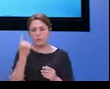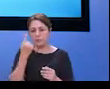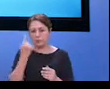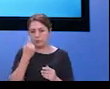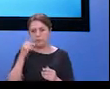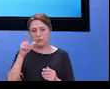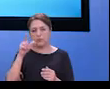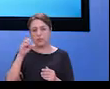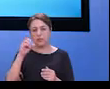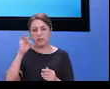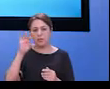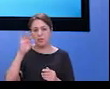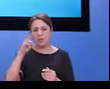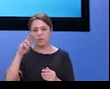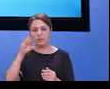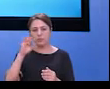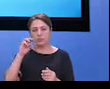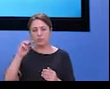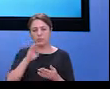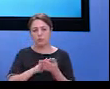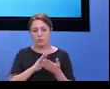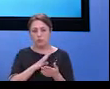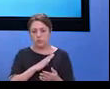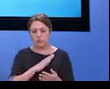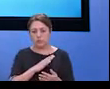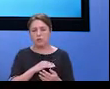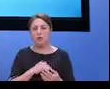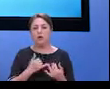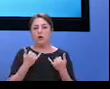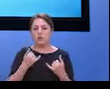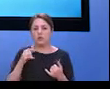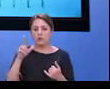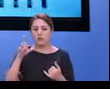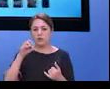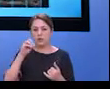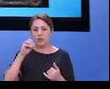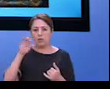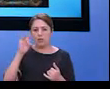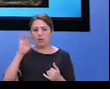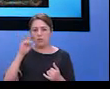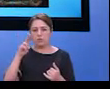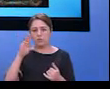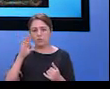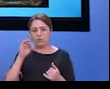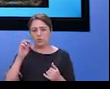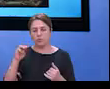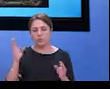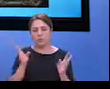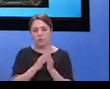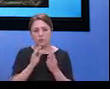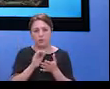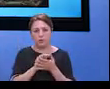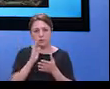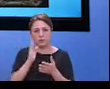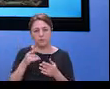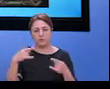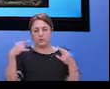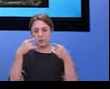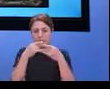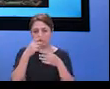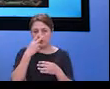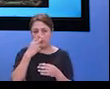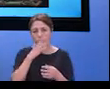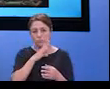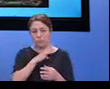Геродот томонидан яратилган экан. Келинг, Геродот билан танишиб оламиз. Мана экранда сиз Геродотни